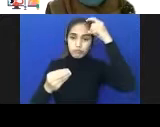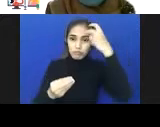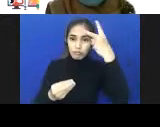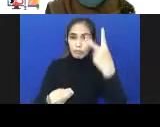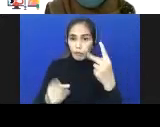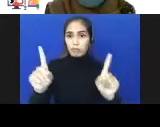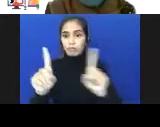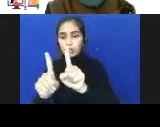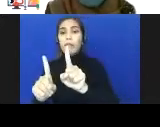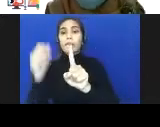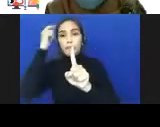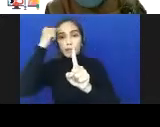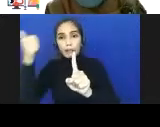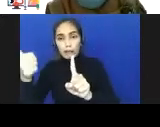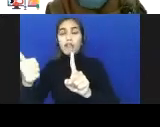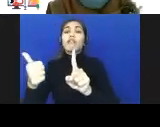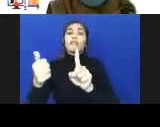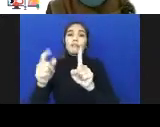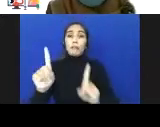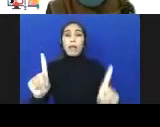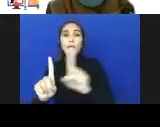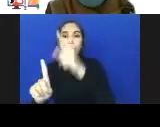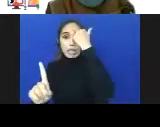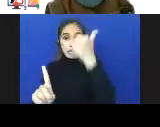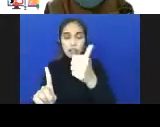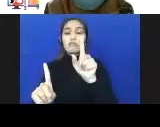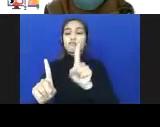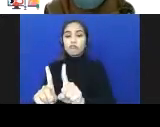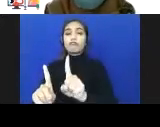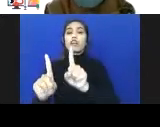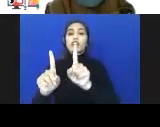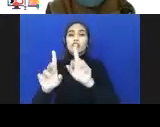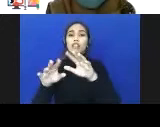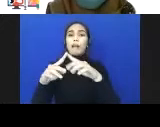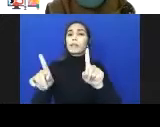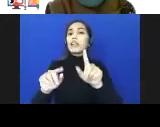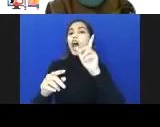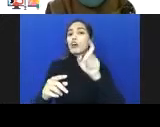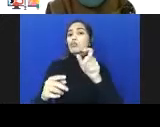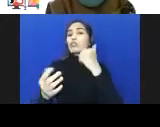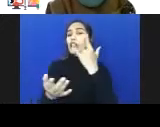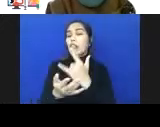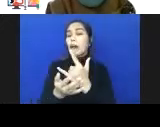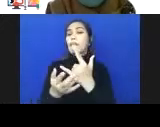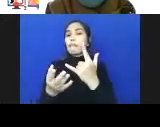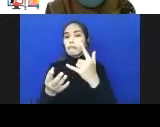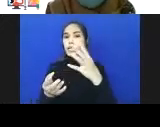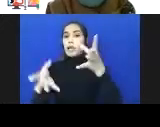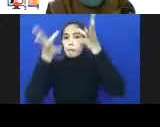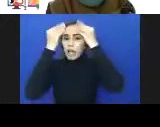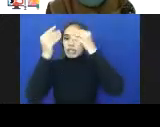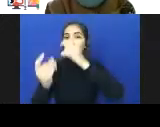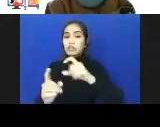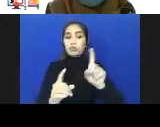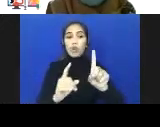yang fasilitator ataupun pendamping kabupaten tetap mengikuti kegiatan kalakarya tersebut. Jadi Dr.